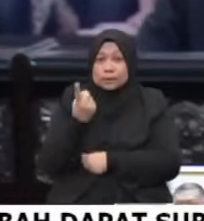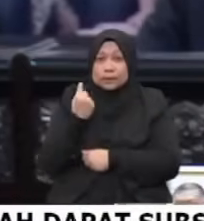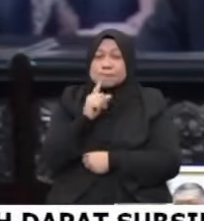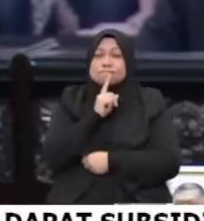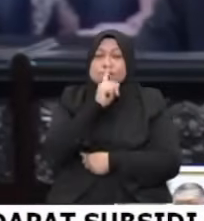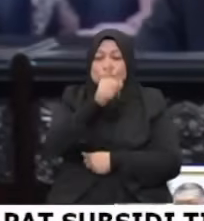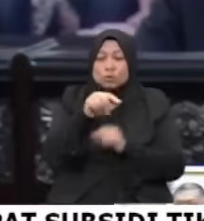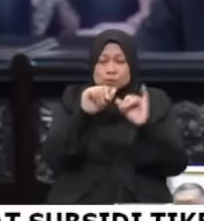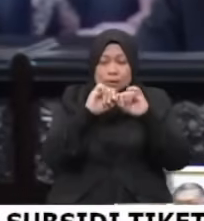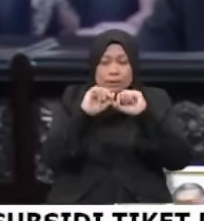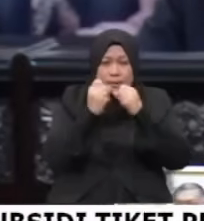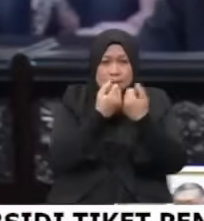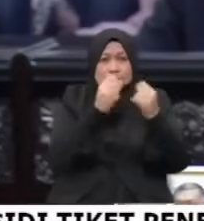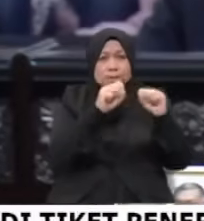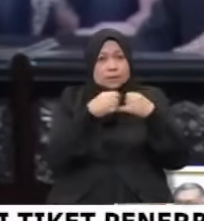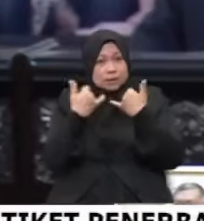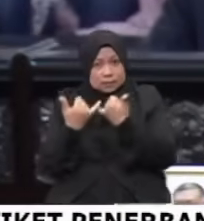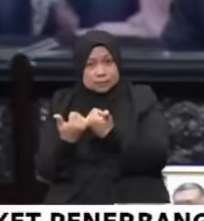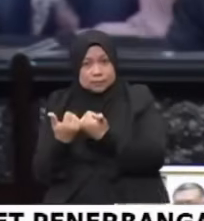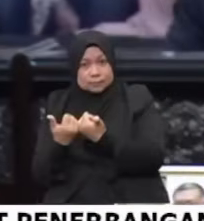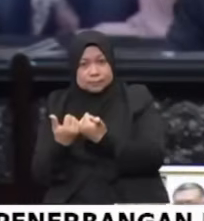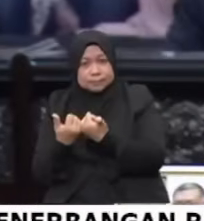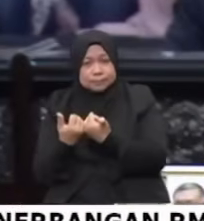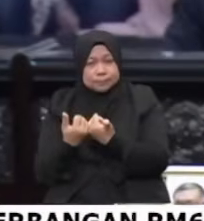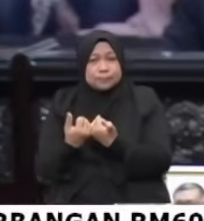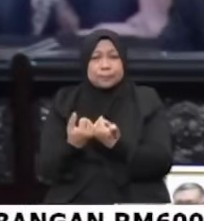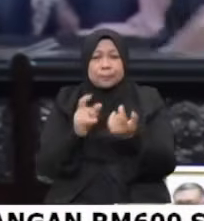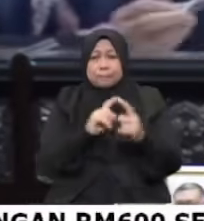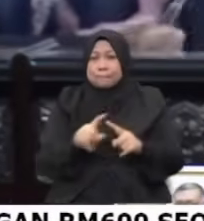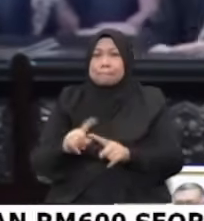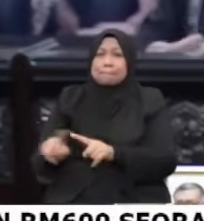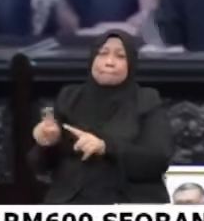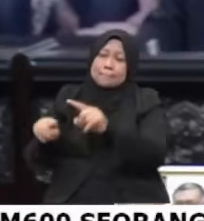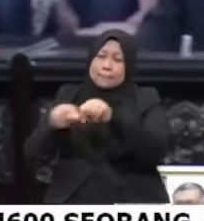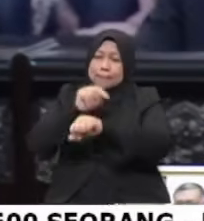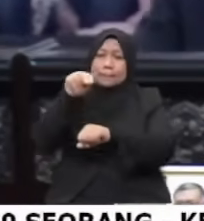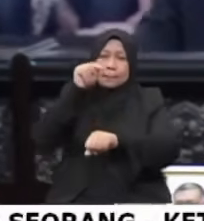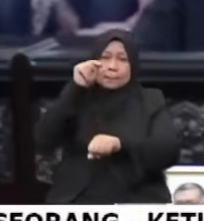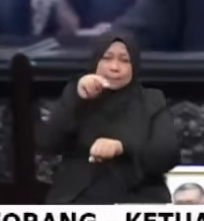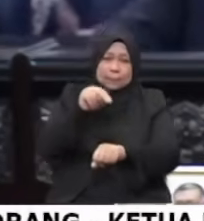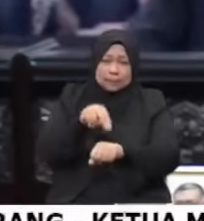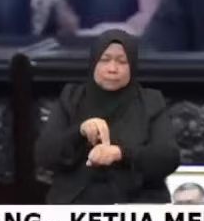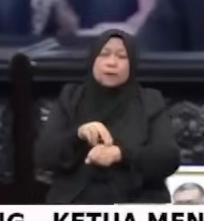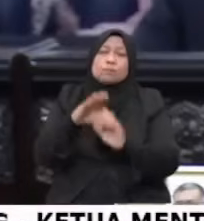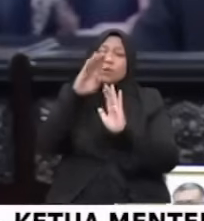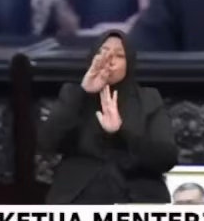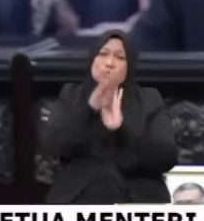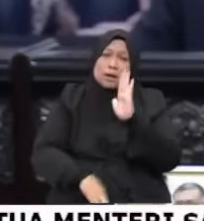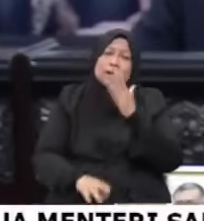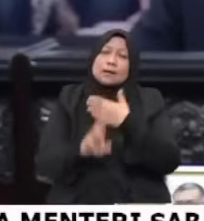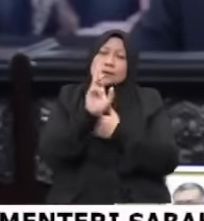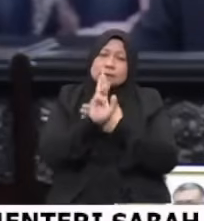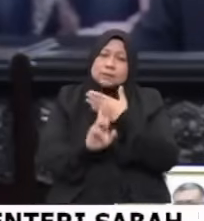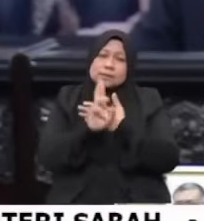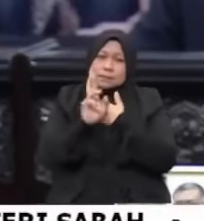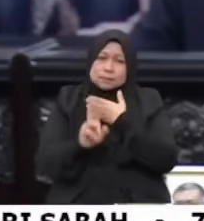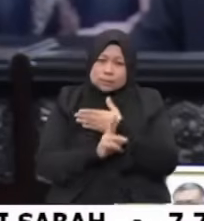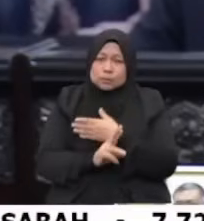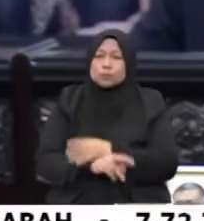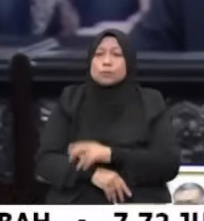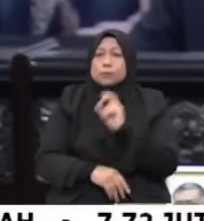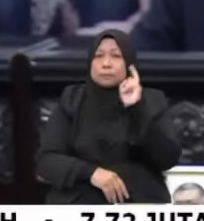bahawa syarikat-syarikat multinational mengambil langkah diisking untuk membina second